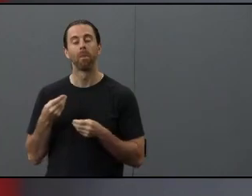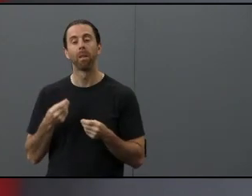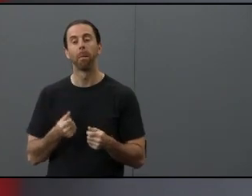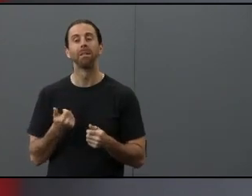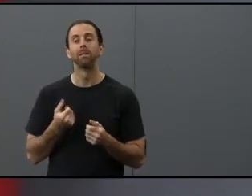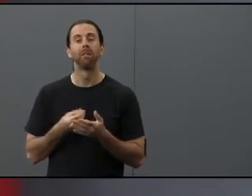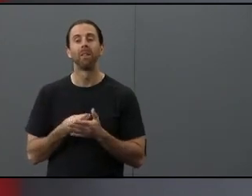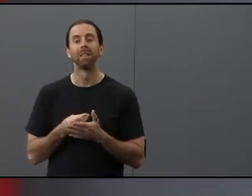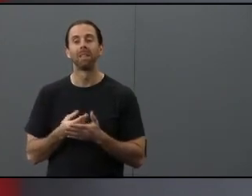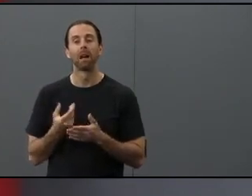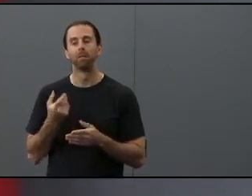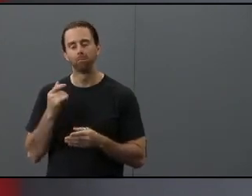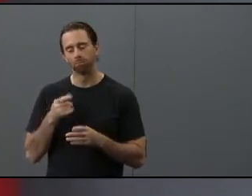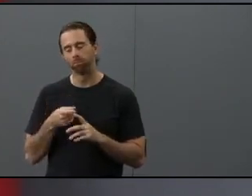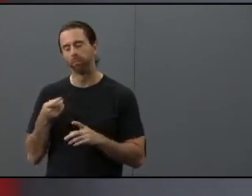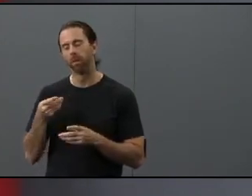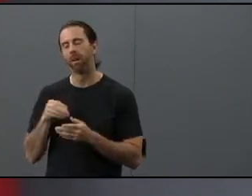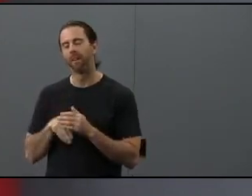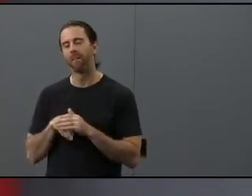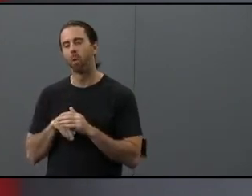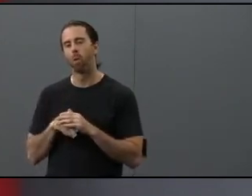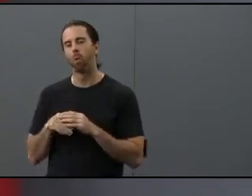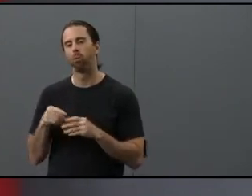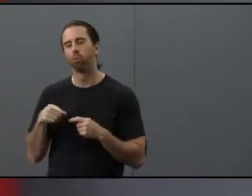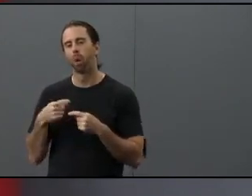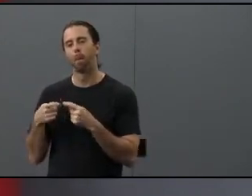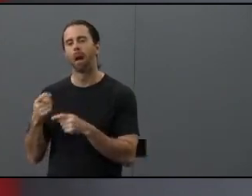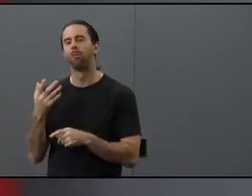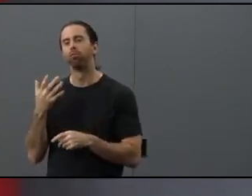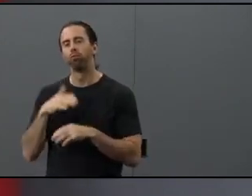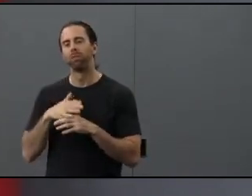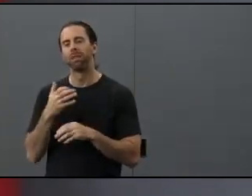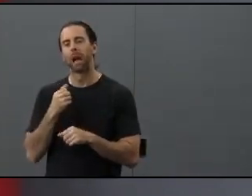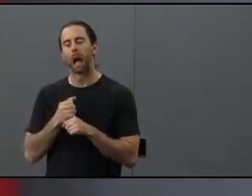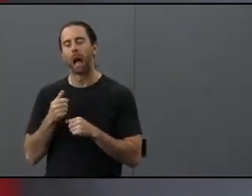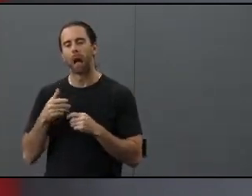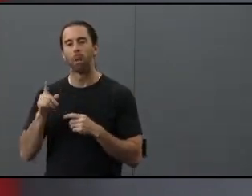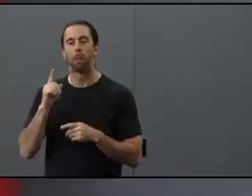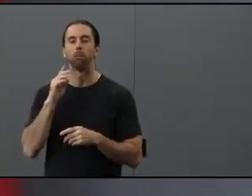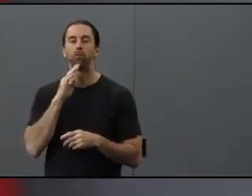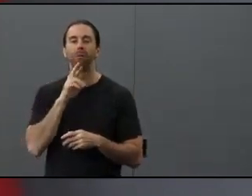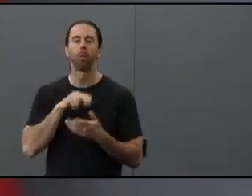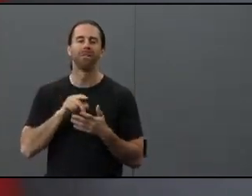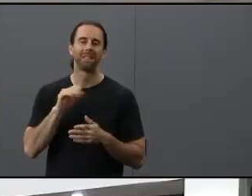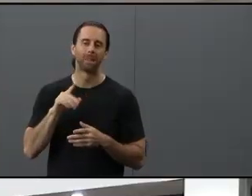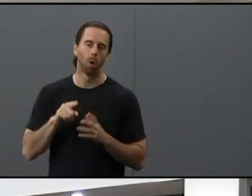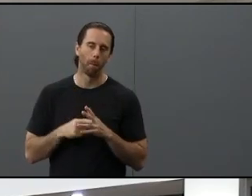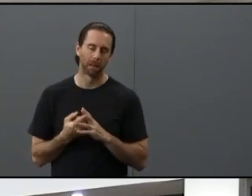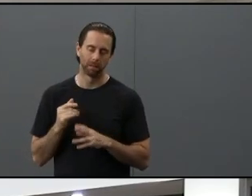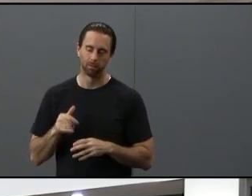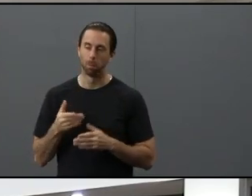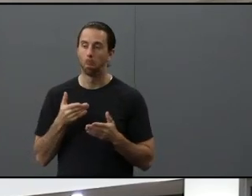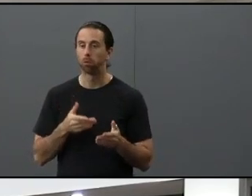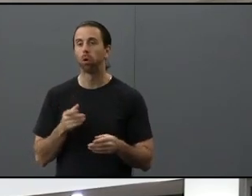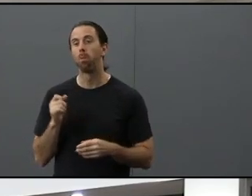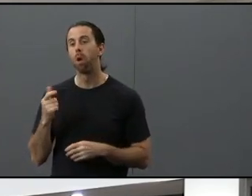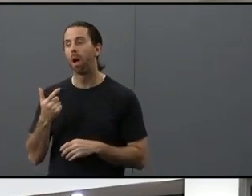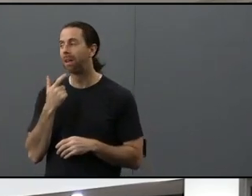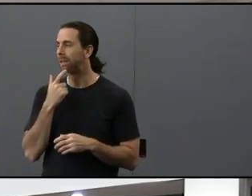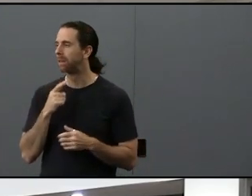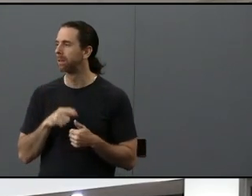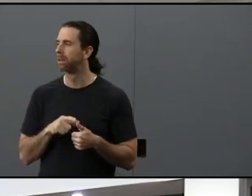sera financé par le fond de roulement sur 5 ans à compté du 1er janvier 2025 merci un proposeur un appu